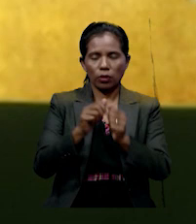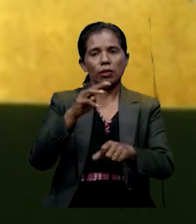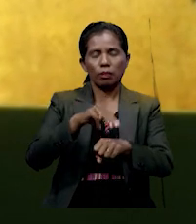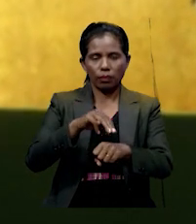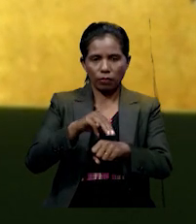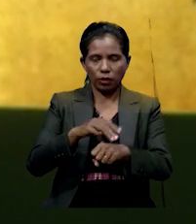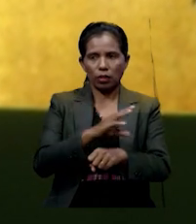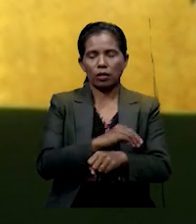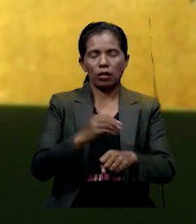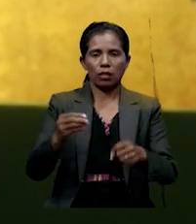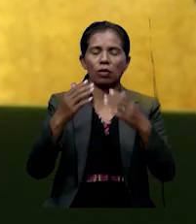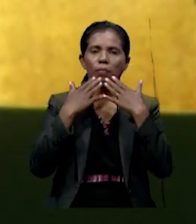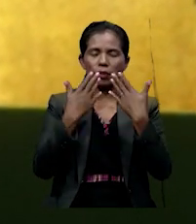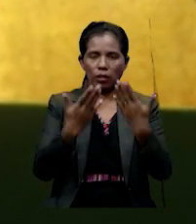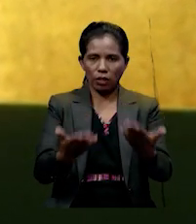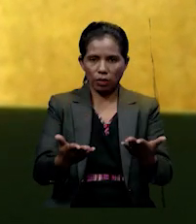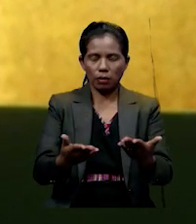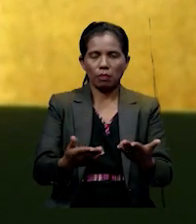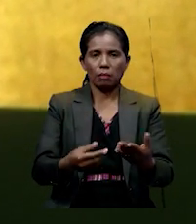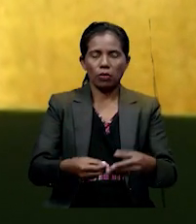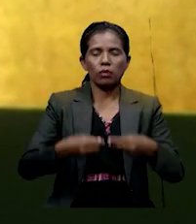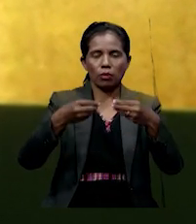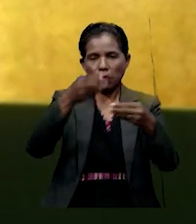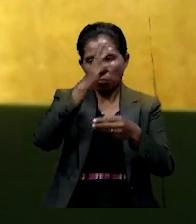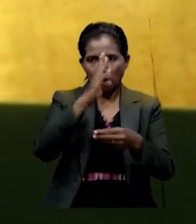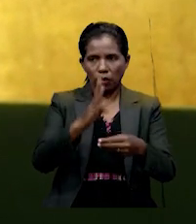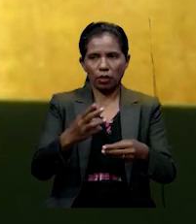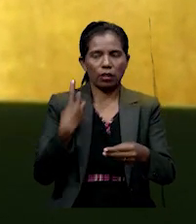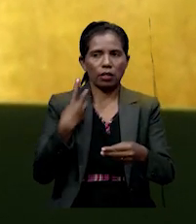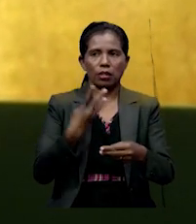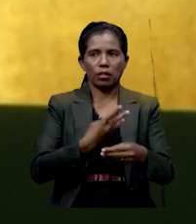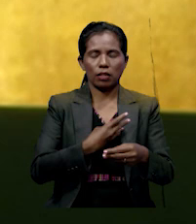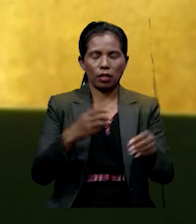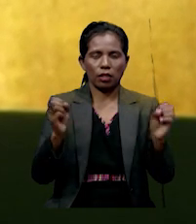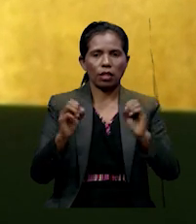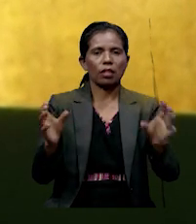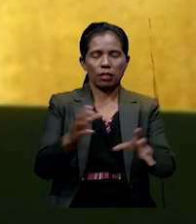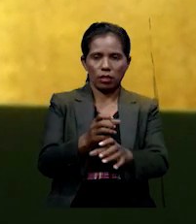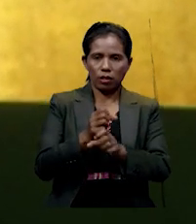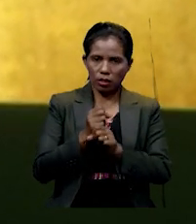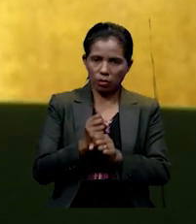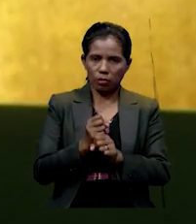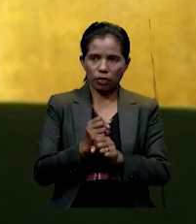mengungkapkan rasa terima kasih kita kepada Tuhan. Namun kita tidak layak untuk menerima